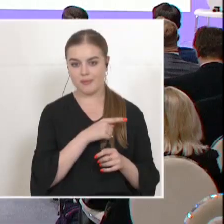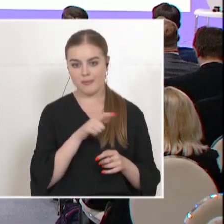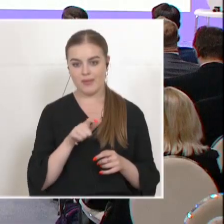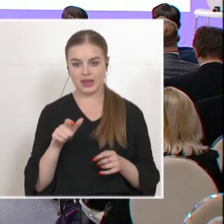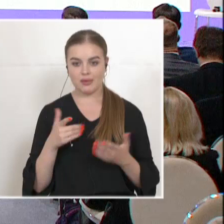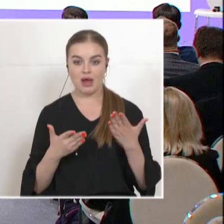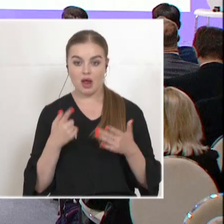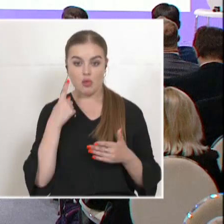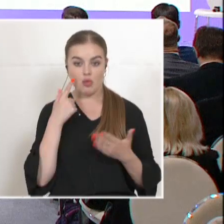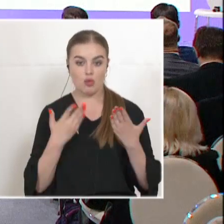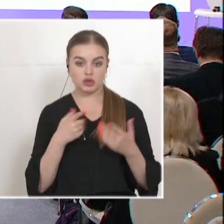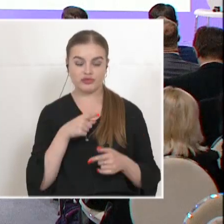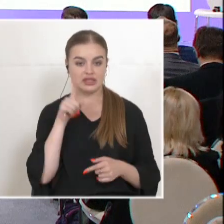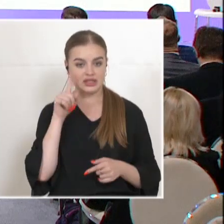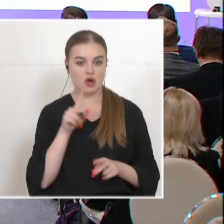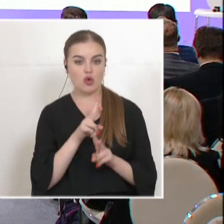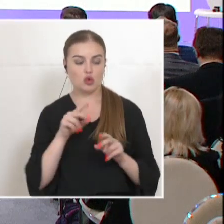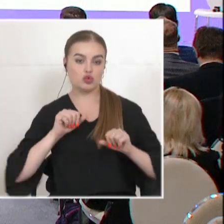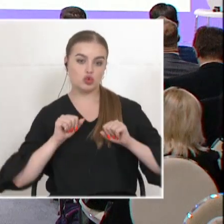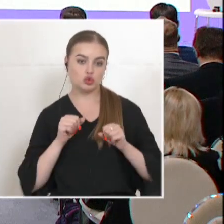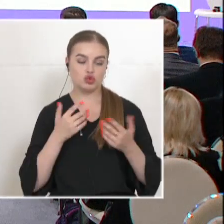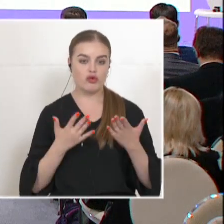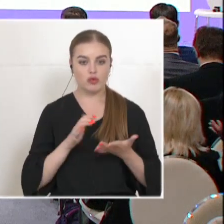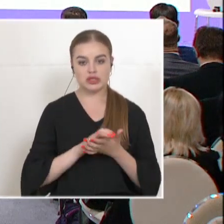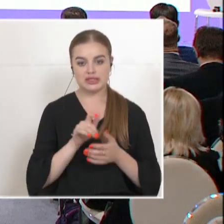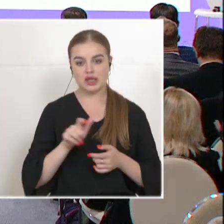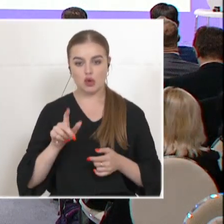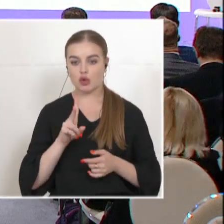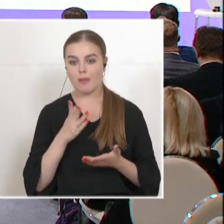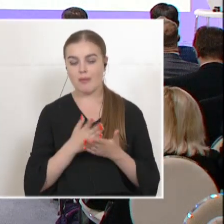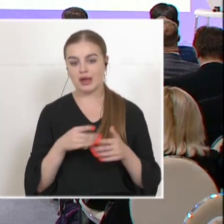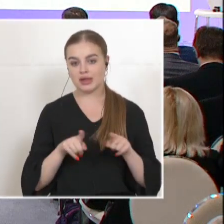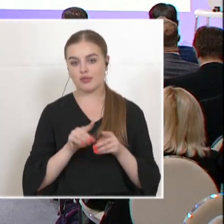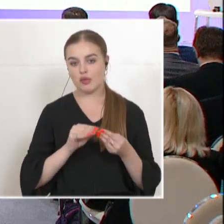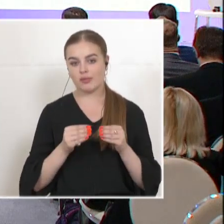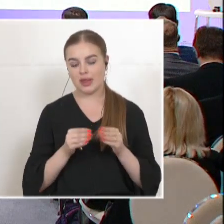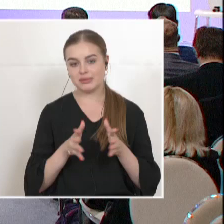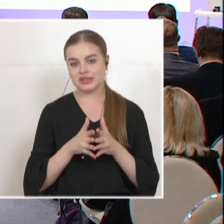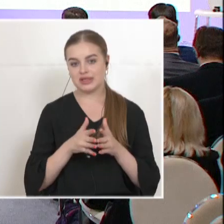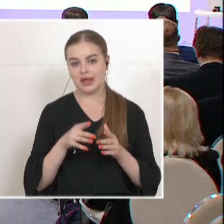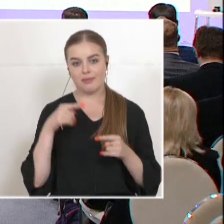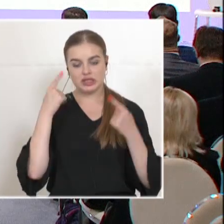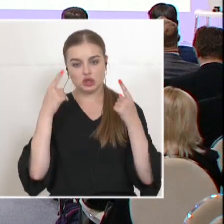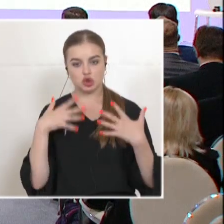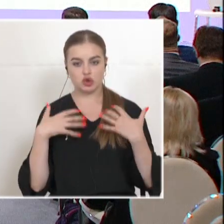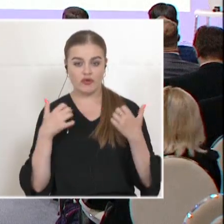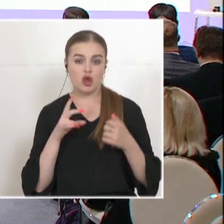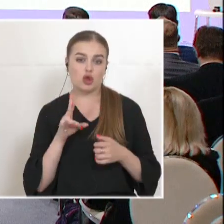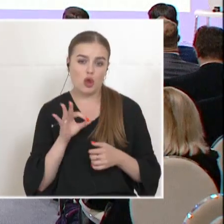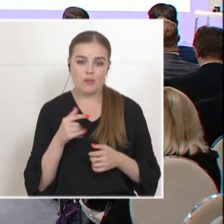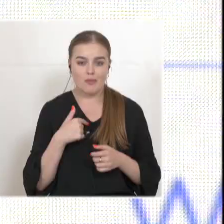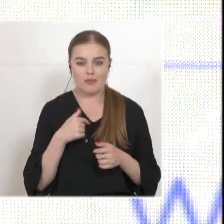знаєте якихось друзів чи знайомих, хто має такі проблеми з психічним здоров'ям? Ну, ми, власне, не дуже про це говоримо.